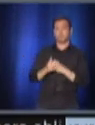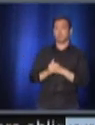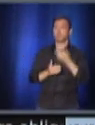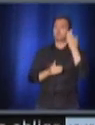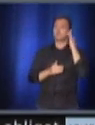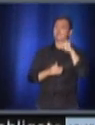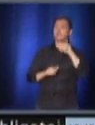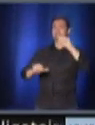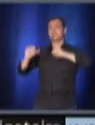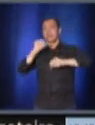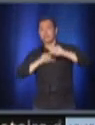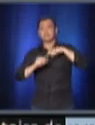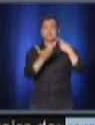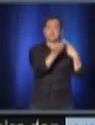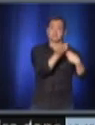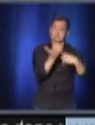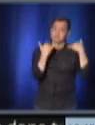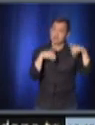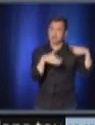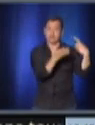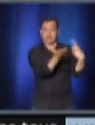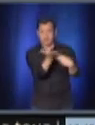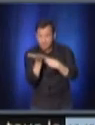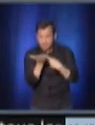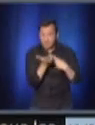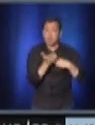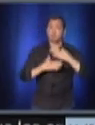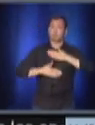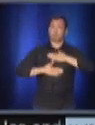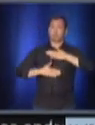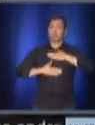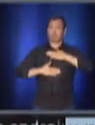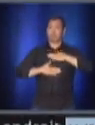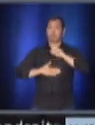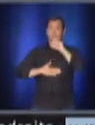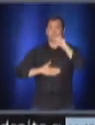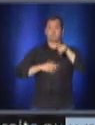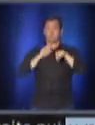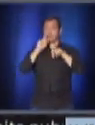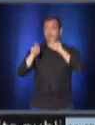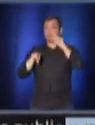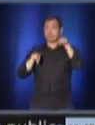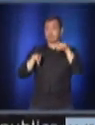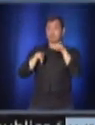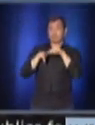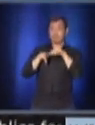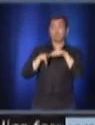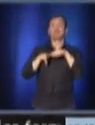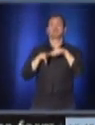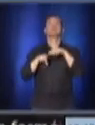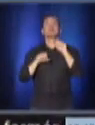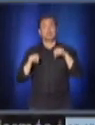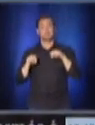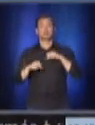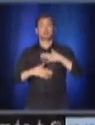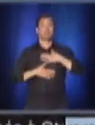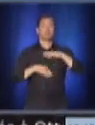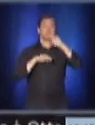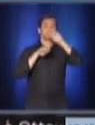qu'il y a peut-être un aérosol. Je crois que les deux vecteurs étaient réels et possibles. Mais la plupart des cas de transmission,